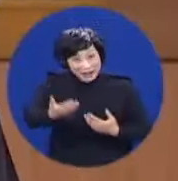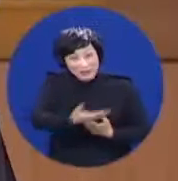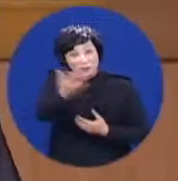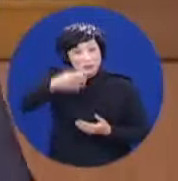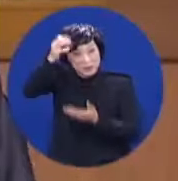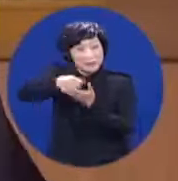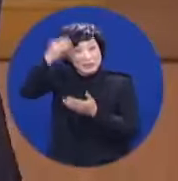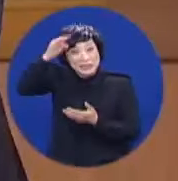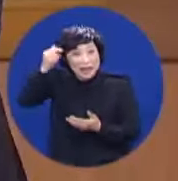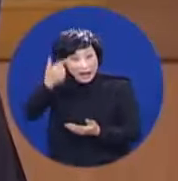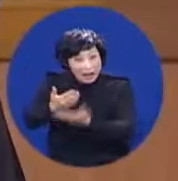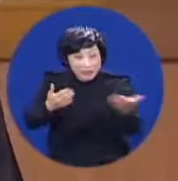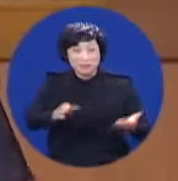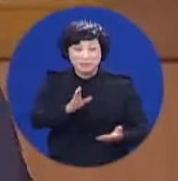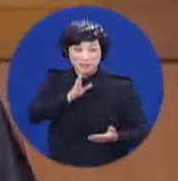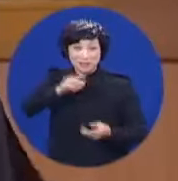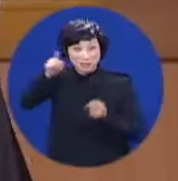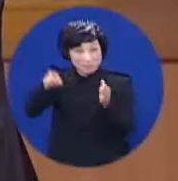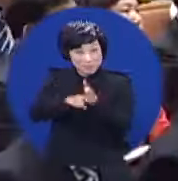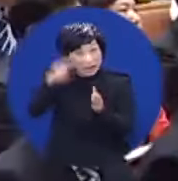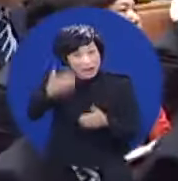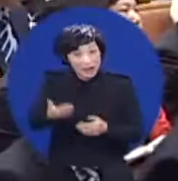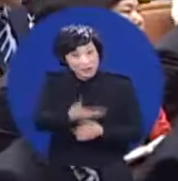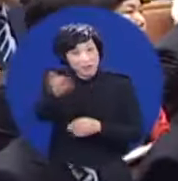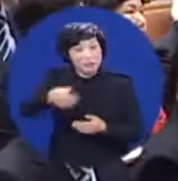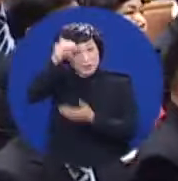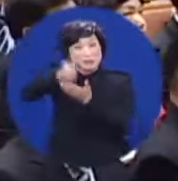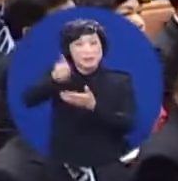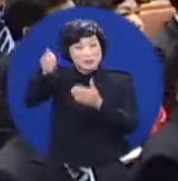인정합니까? 사실입니까? 절대적입니까?